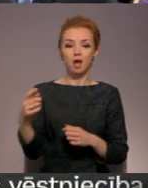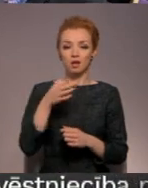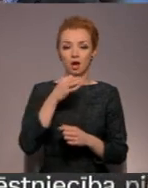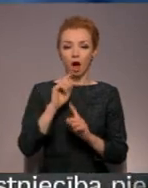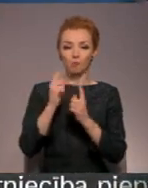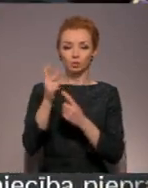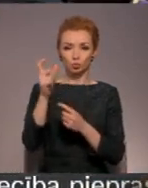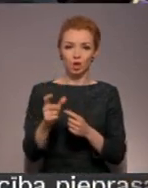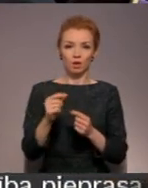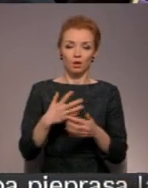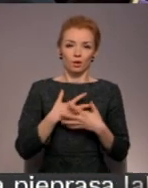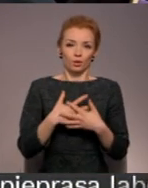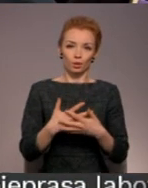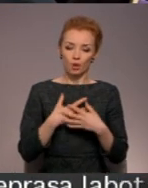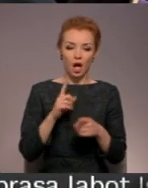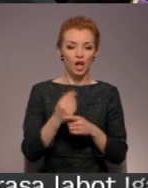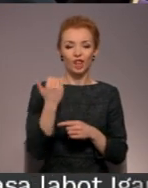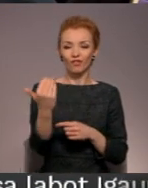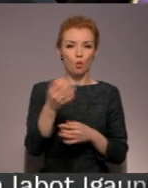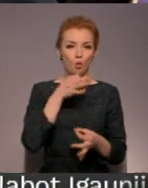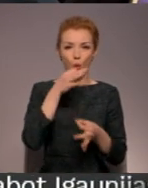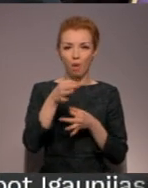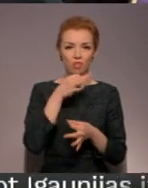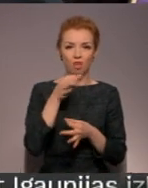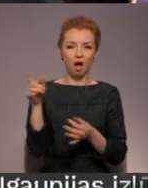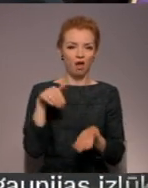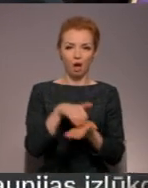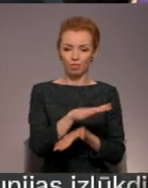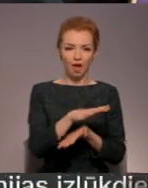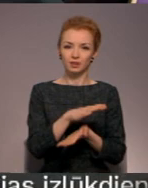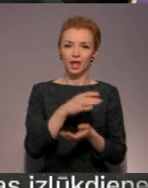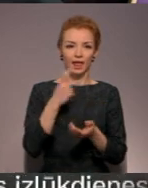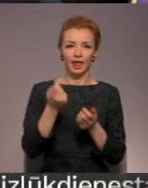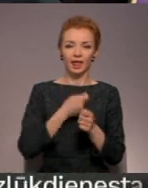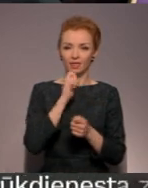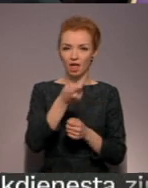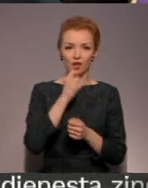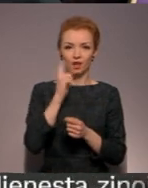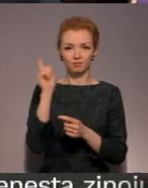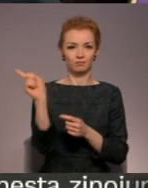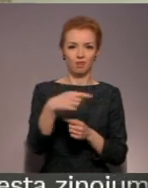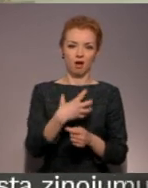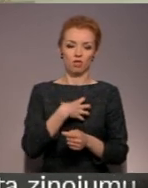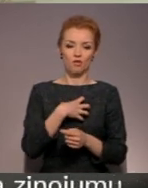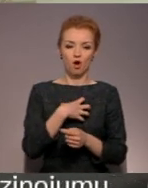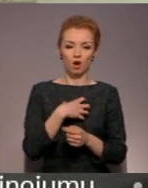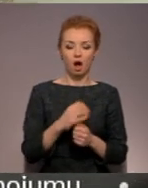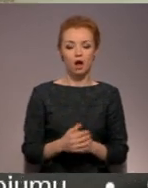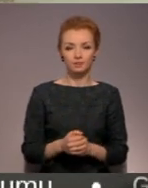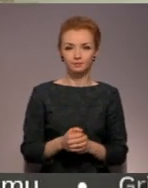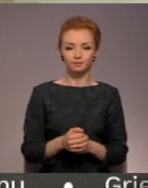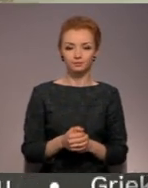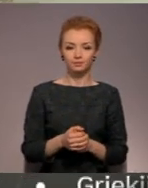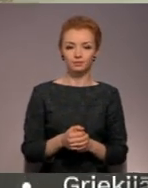tagad uzelpo. Arī viņi komentāžu Latvijas televīzijai atteica, intervijām deleģējot savus advokātus. Varu, izmantojot